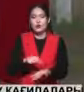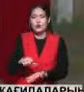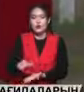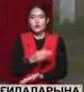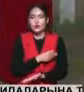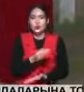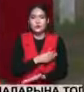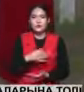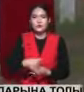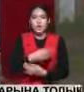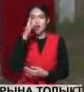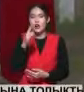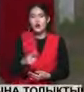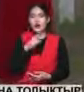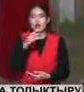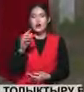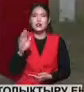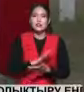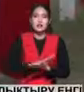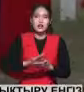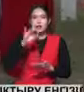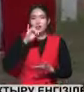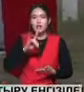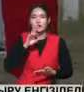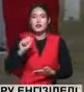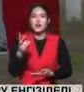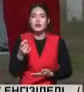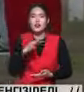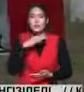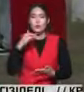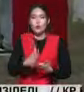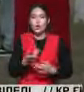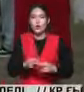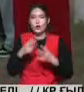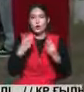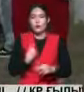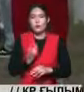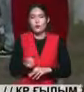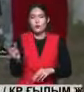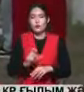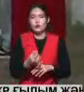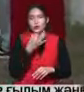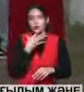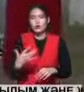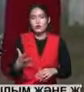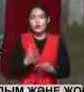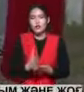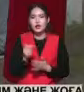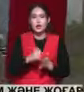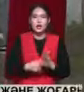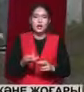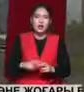Таза Қазақстан деген акция көптен бері болып атыр. Менің көңіліме өте ұнайды. Өйткені бұл